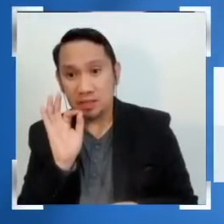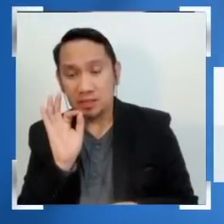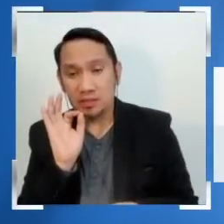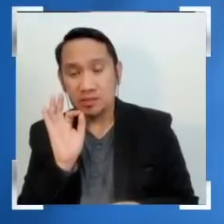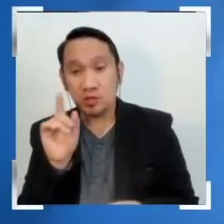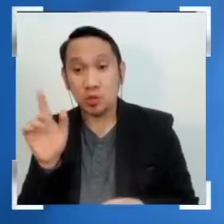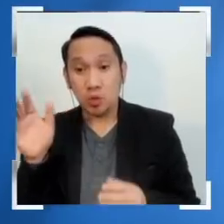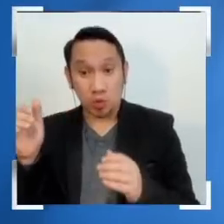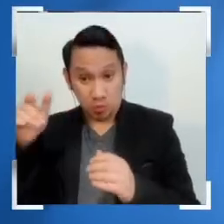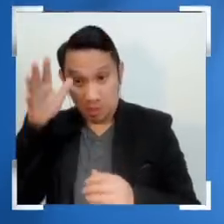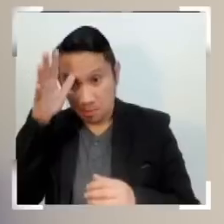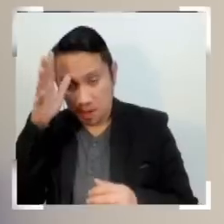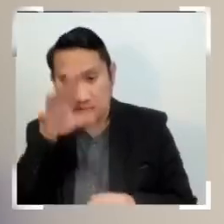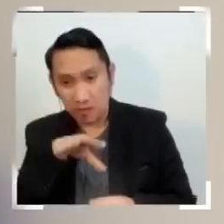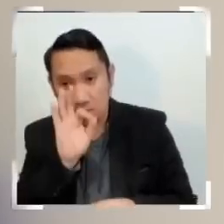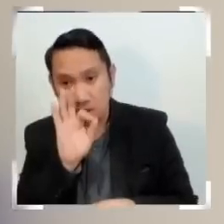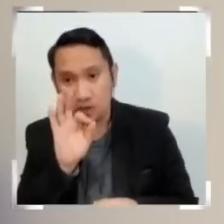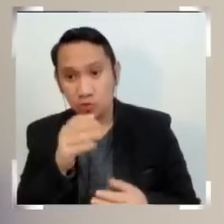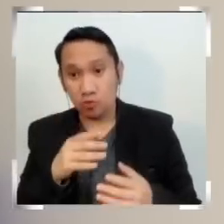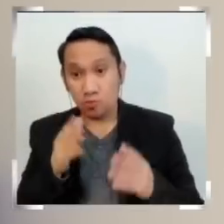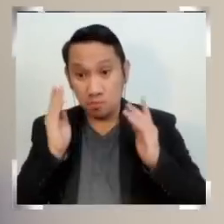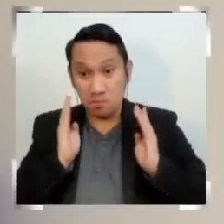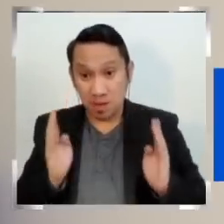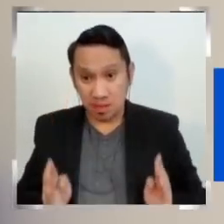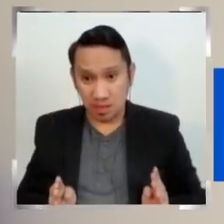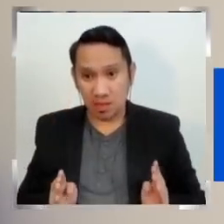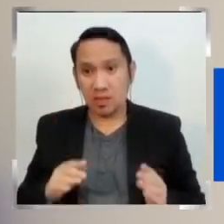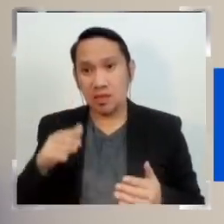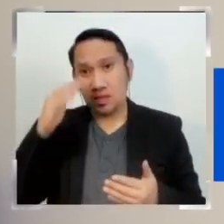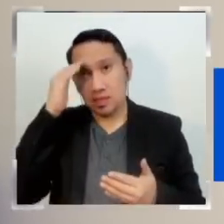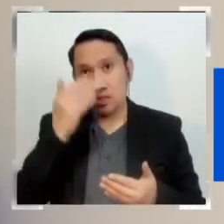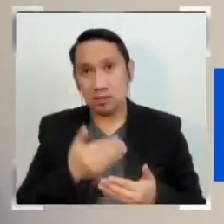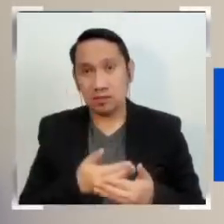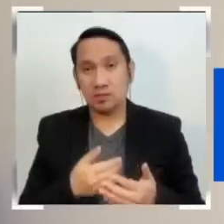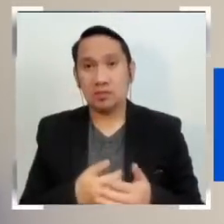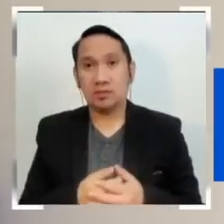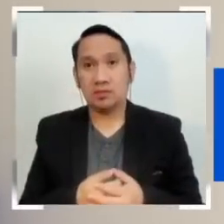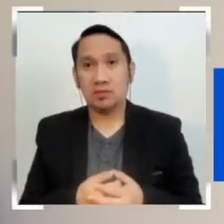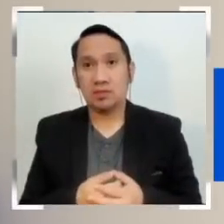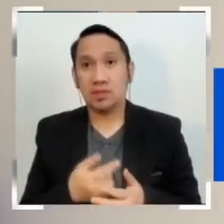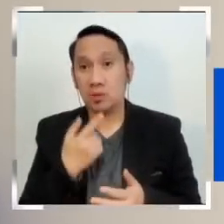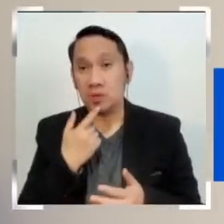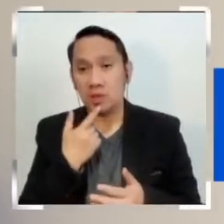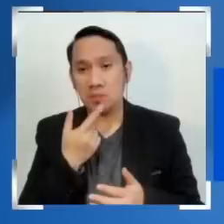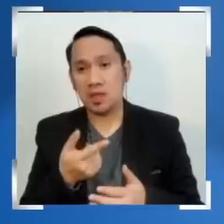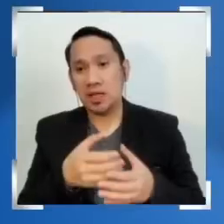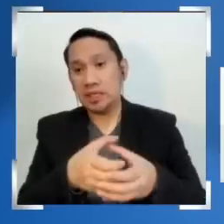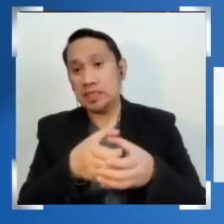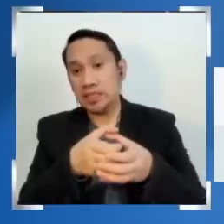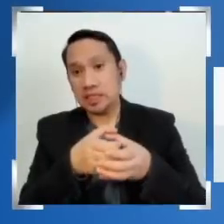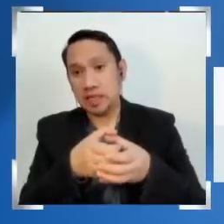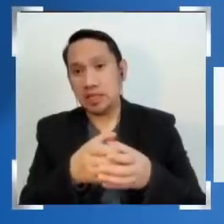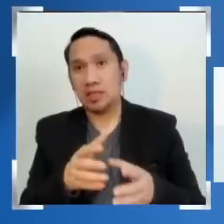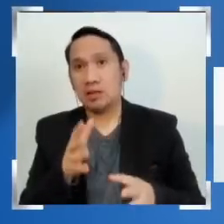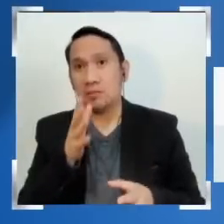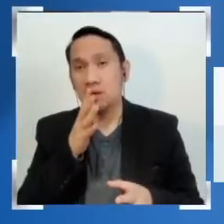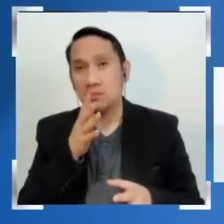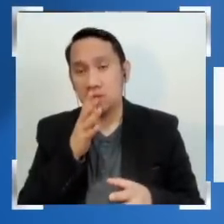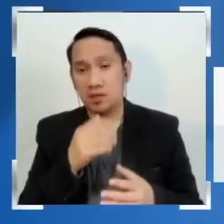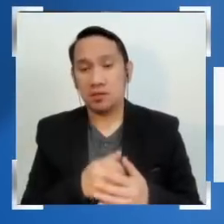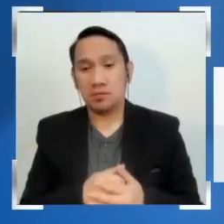galing trabaho. Base dun sa nung anak na 6 years old na sinakal daw ito ng nanay niya. Agad na inaresto